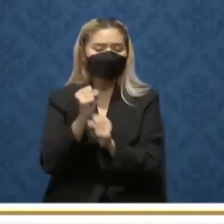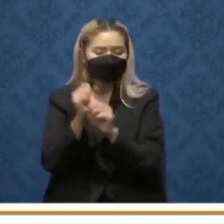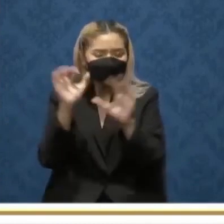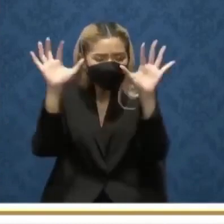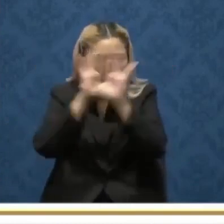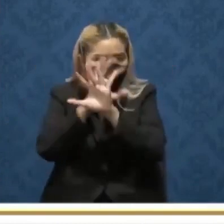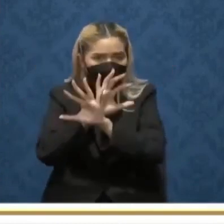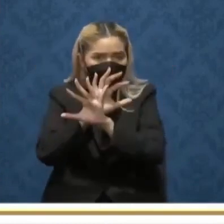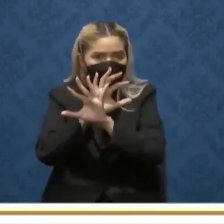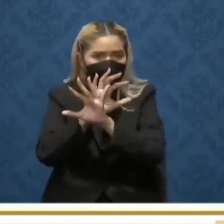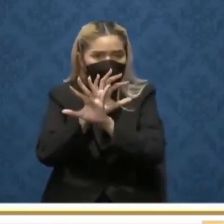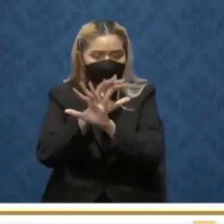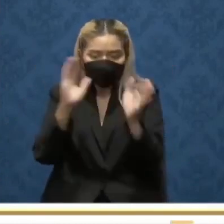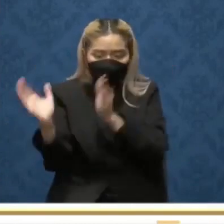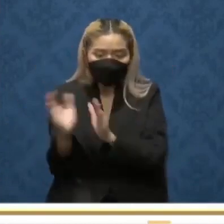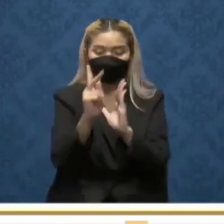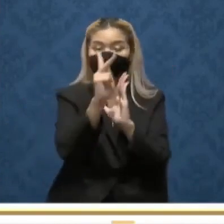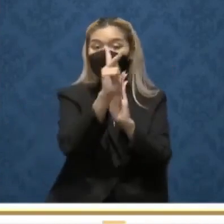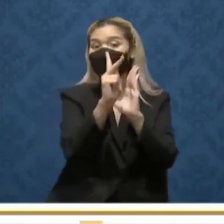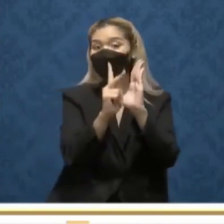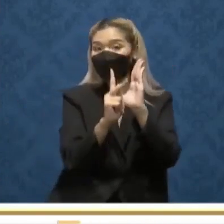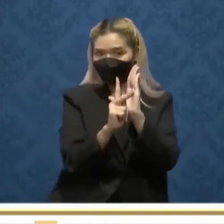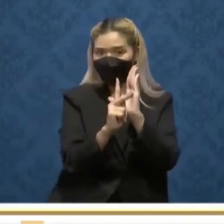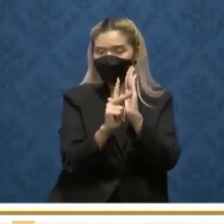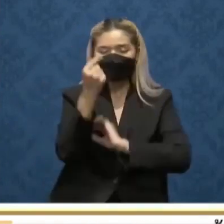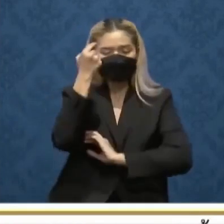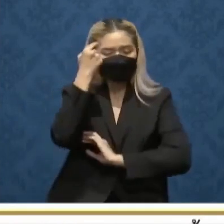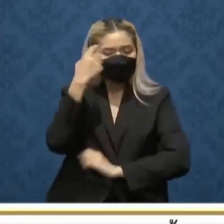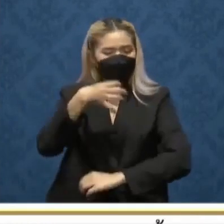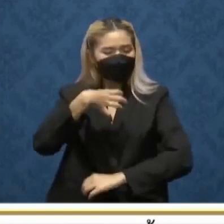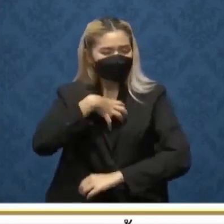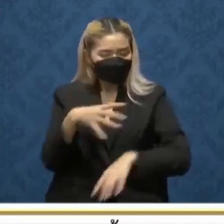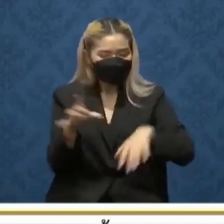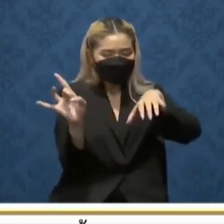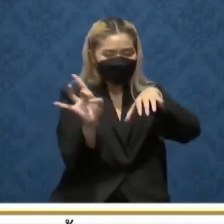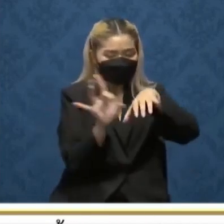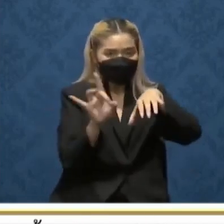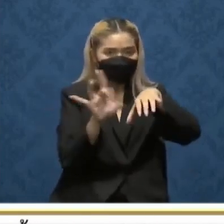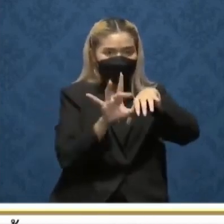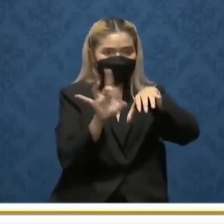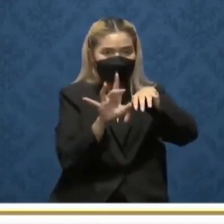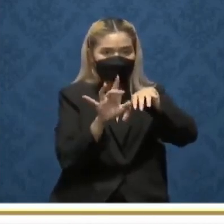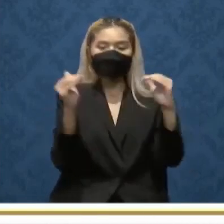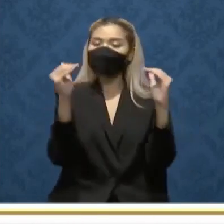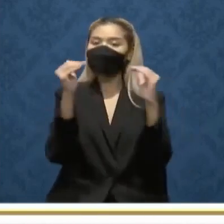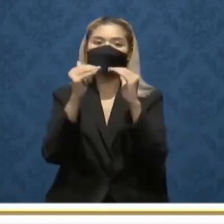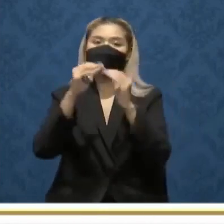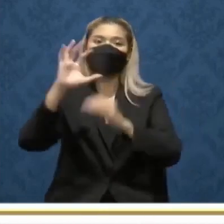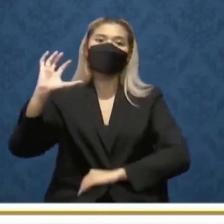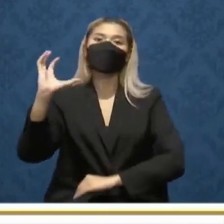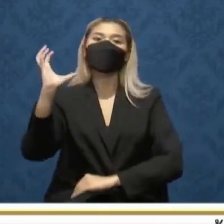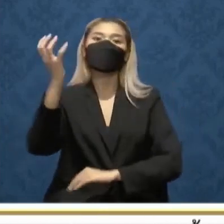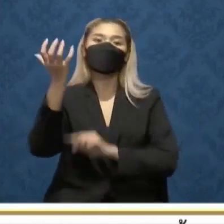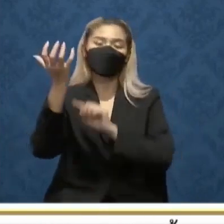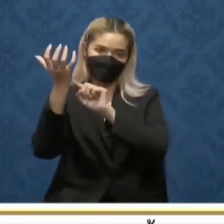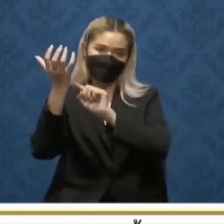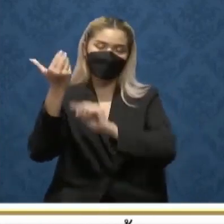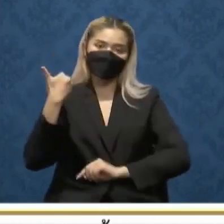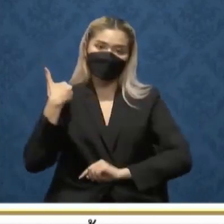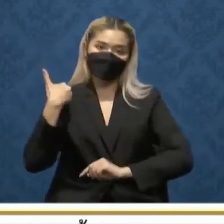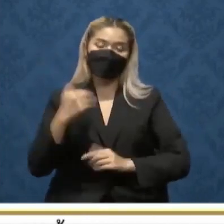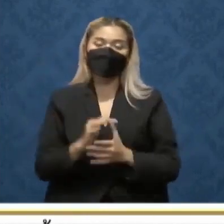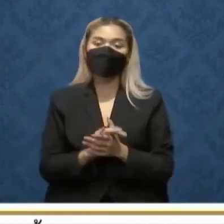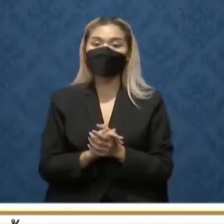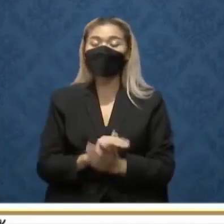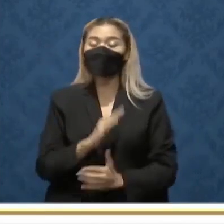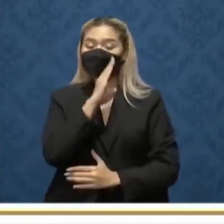ระบวนการนิติบัญญัติให้มีคุณภาพตามมาตรฐานสากลท่านประธานครับเพื่อนสมาชิกครับการที่เราจะส